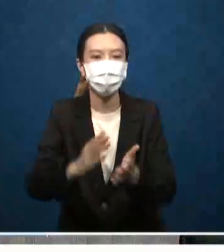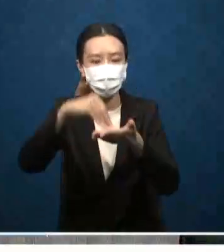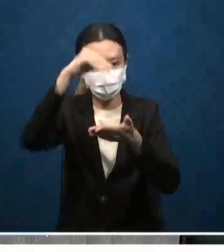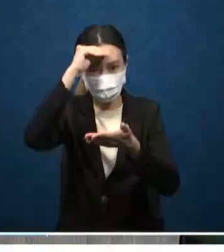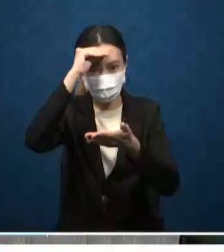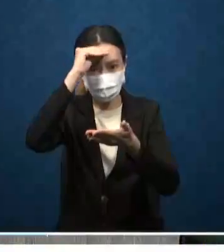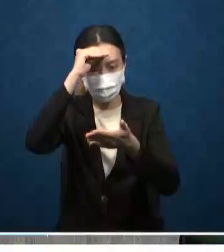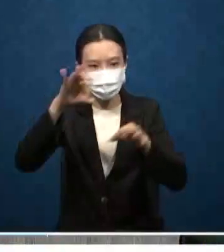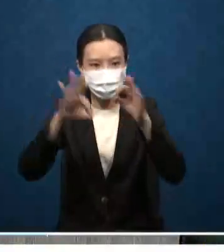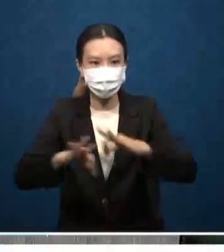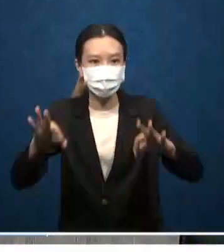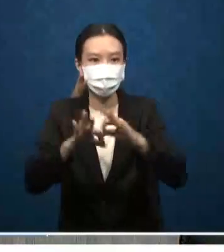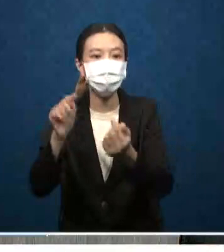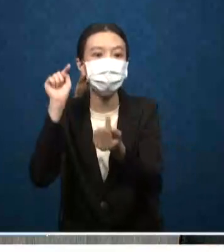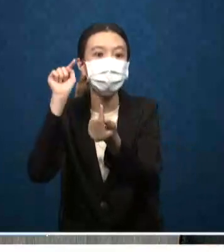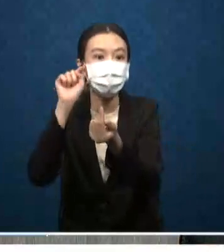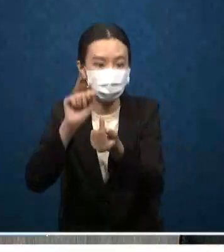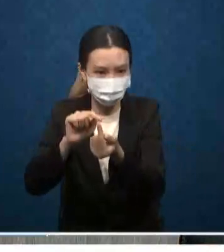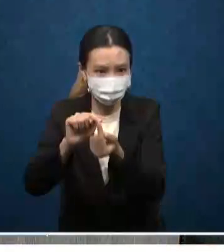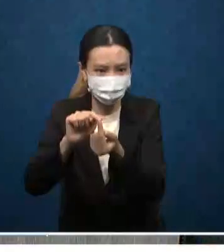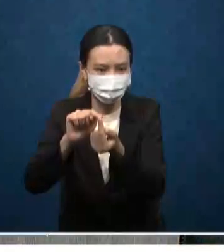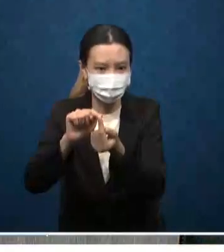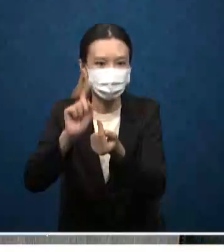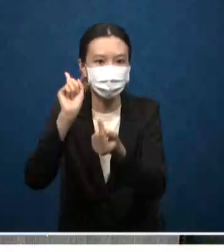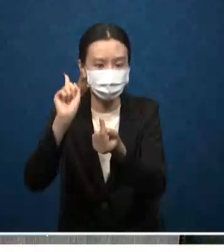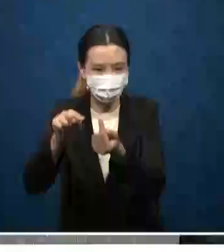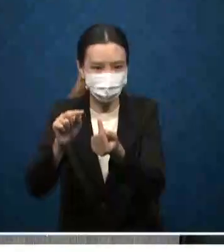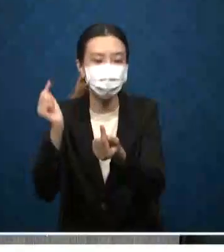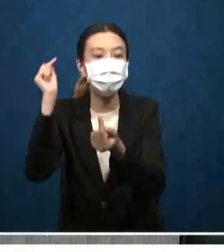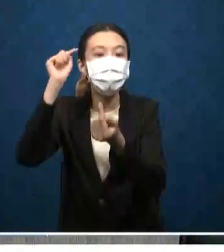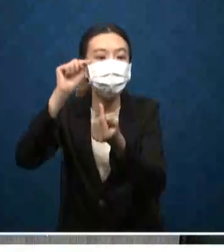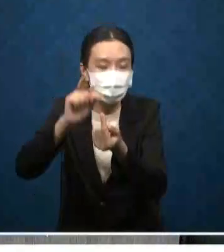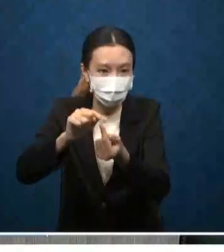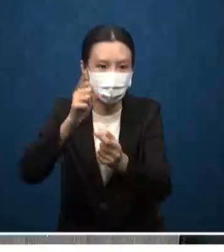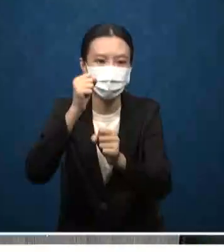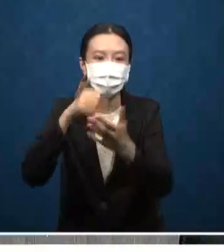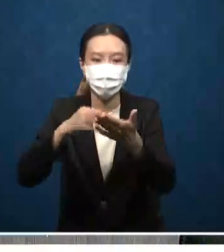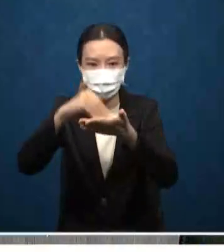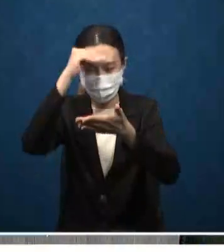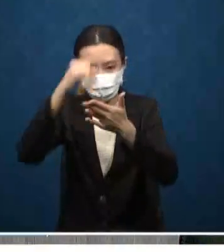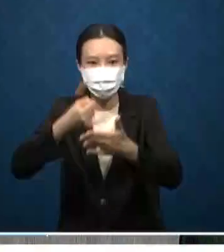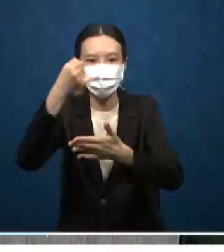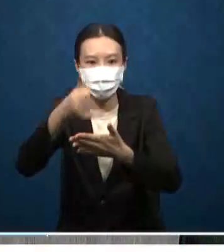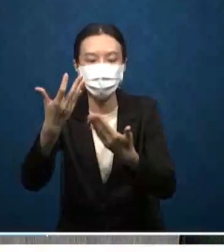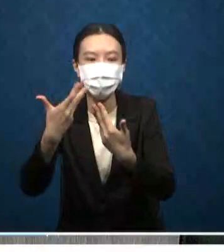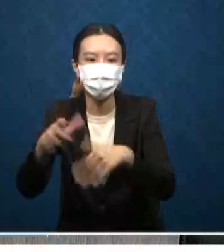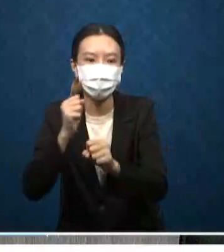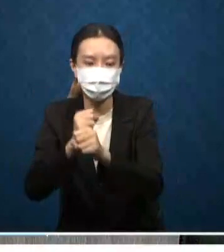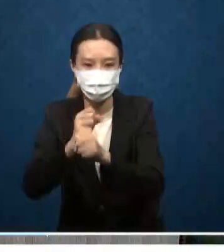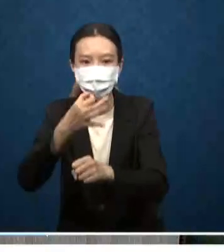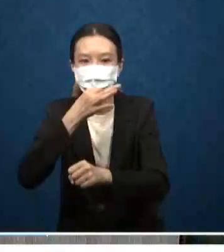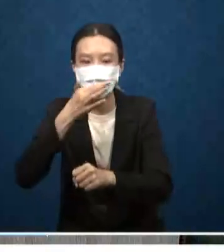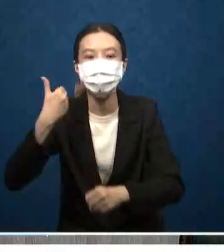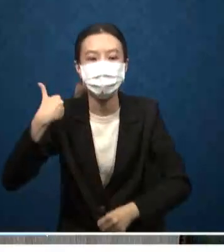มีเป้าหมายสุดท้ายไปสู่การมีอาชีพมีรายได้มีงานทำมากกว่าหลักสูตรที่จะต้อง